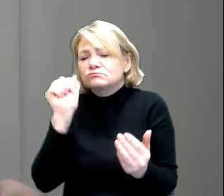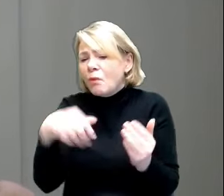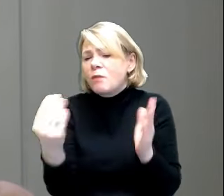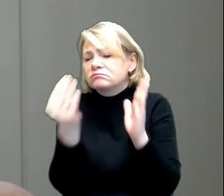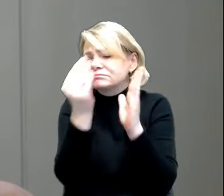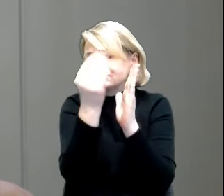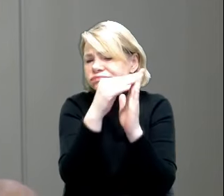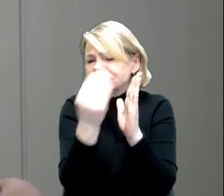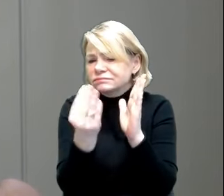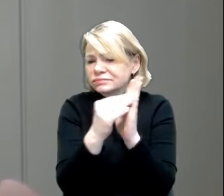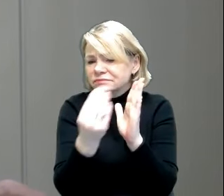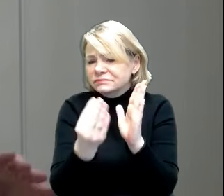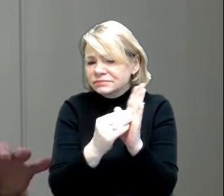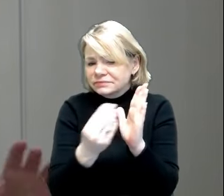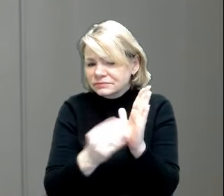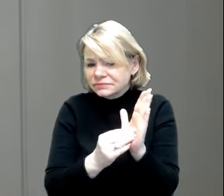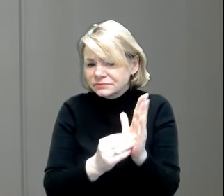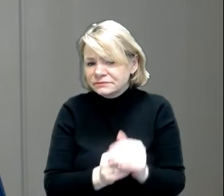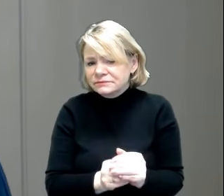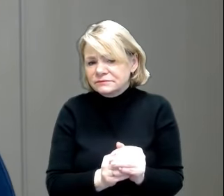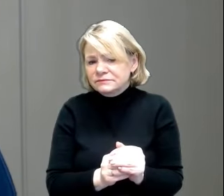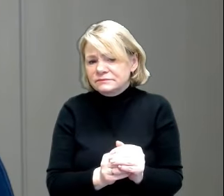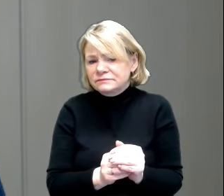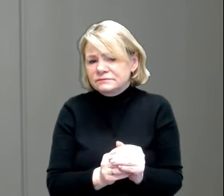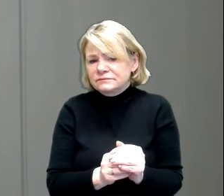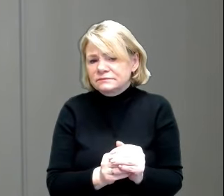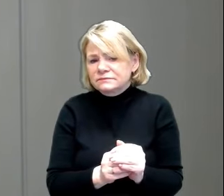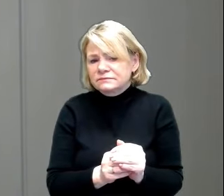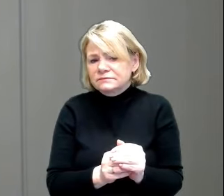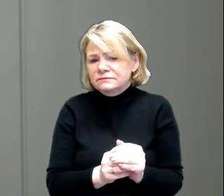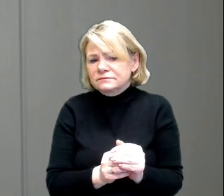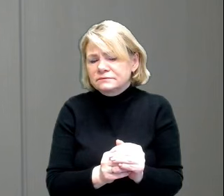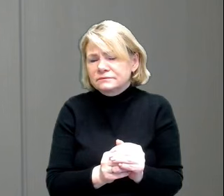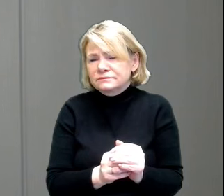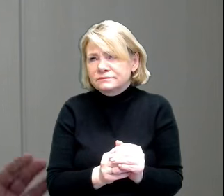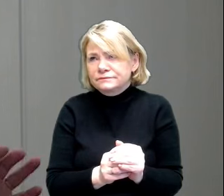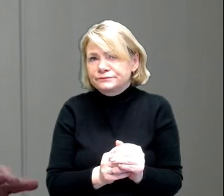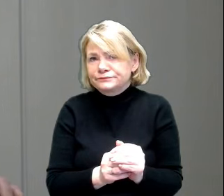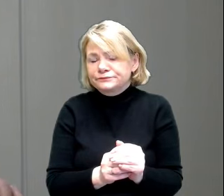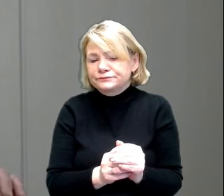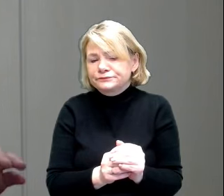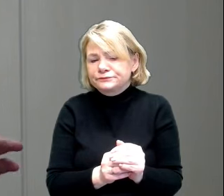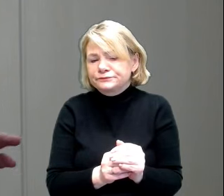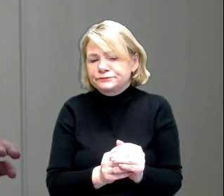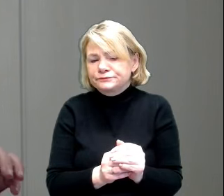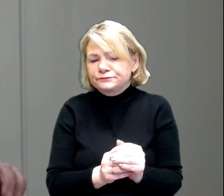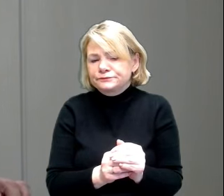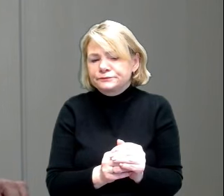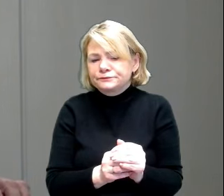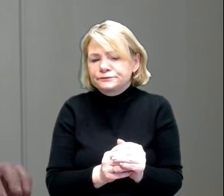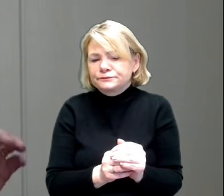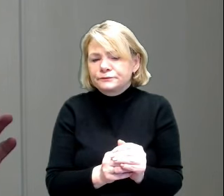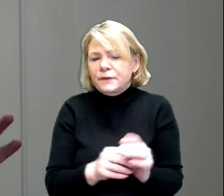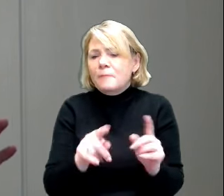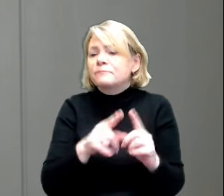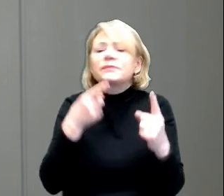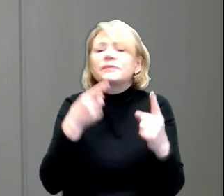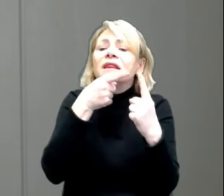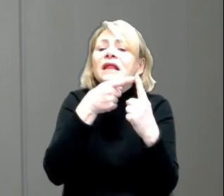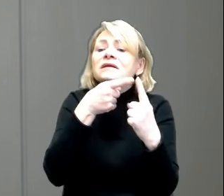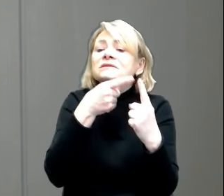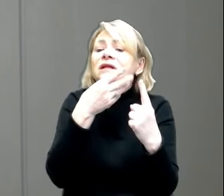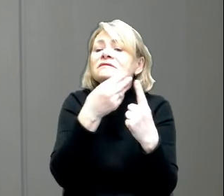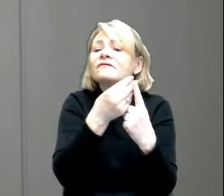įrašyti kaip kaip įrašyti reiškia ir su tokiu su to reiškia tikslu aš